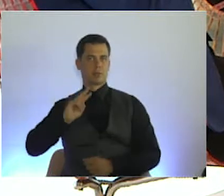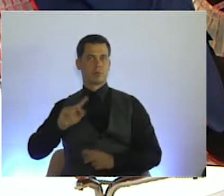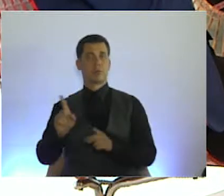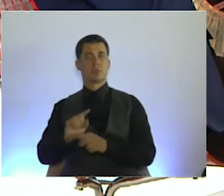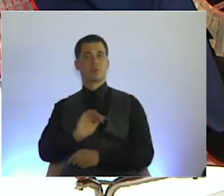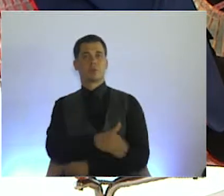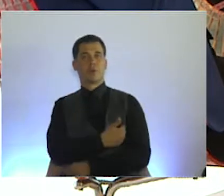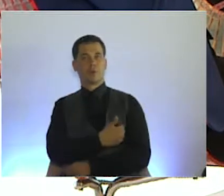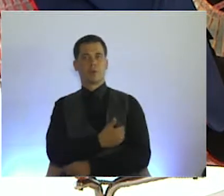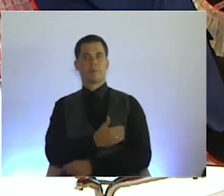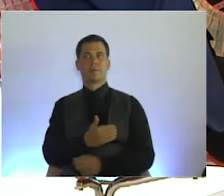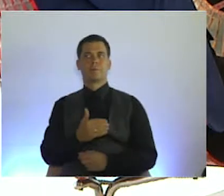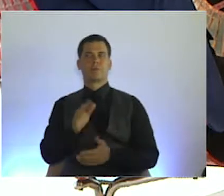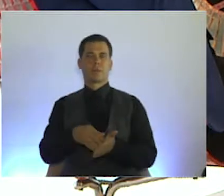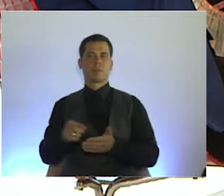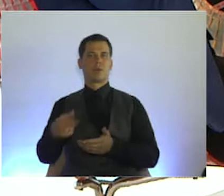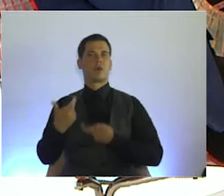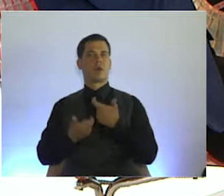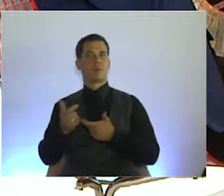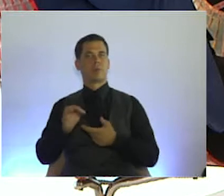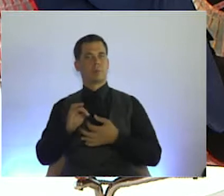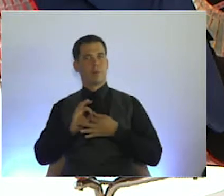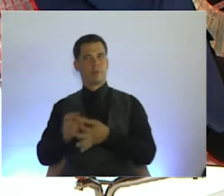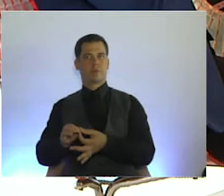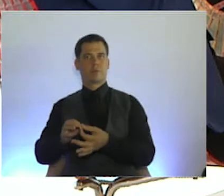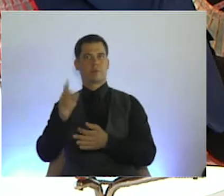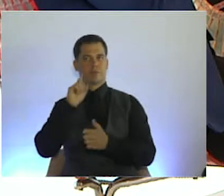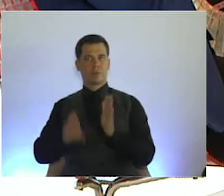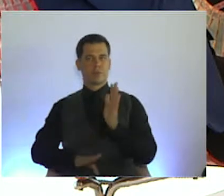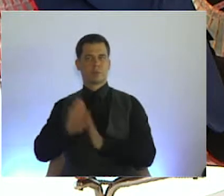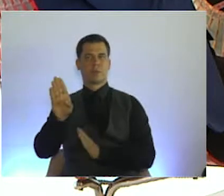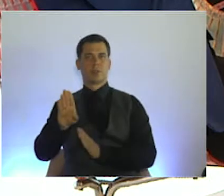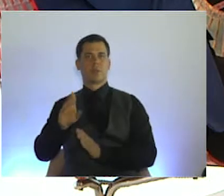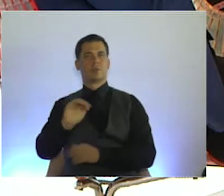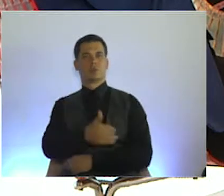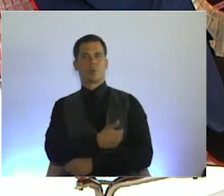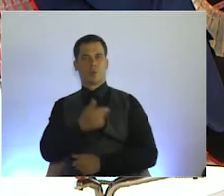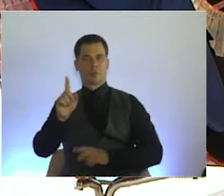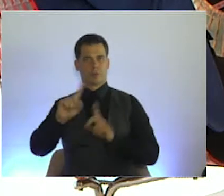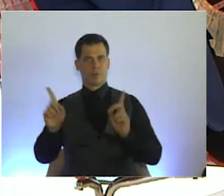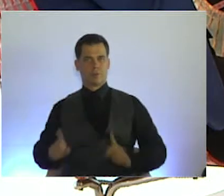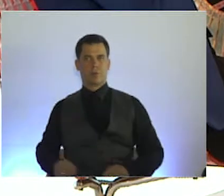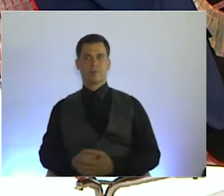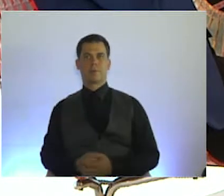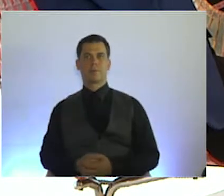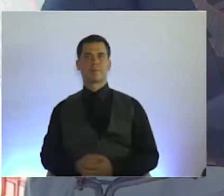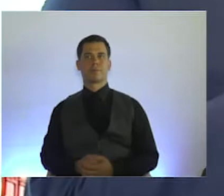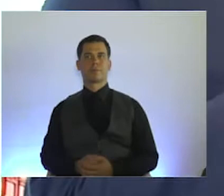które prowadzą właśnie kształcenie w kierunku szkolnictwa zawodowego.